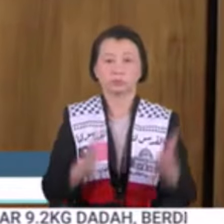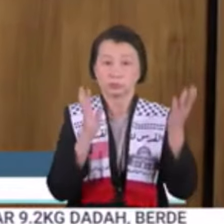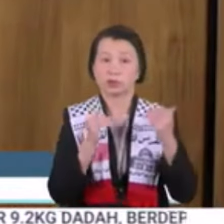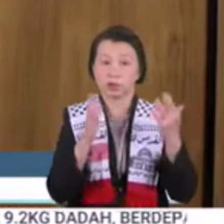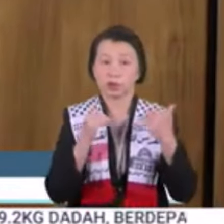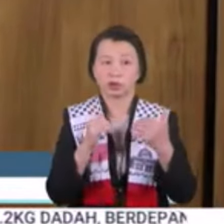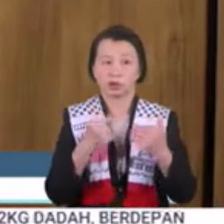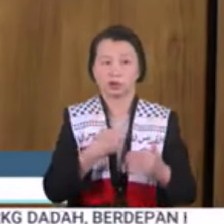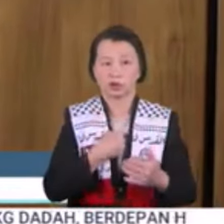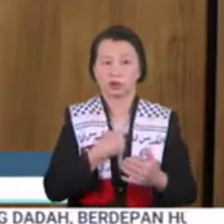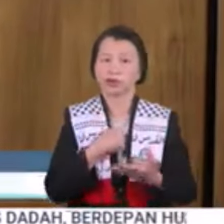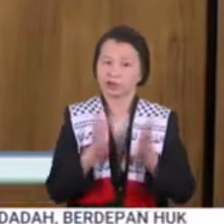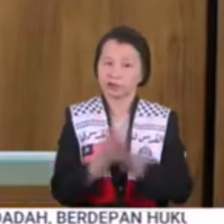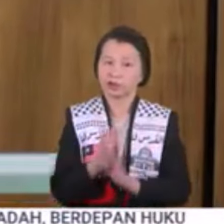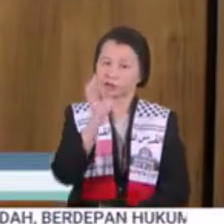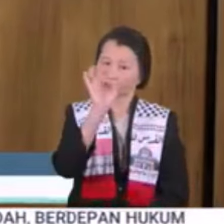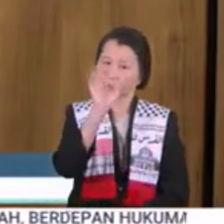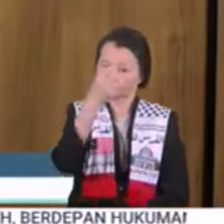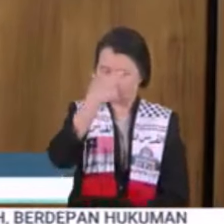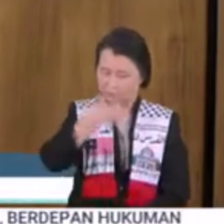menjadi salah seorang